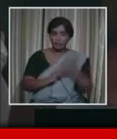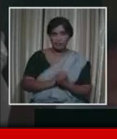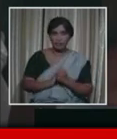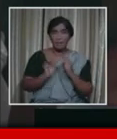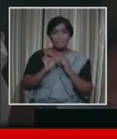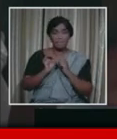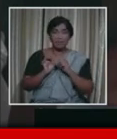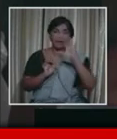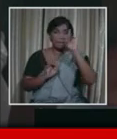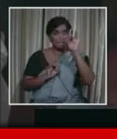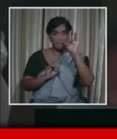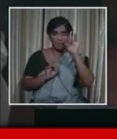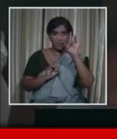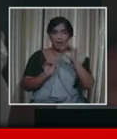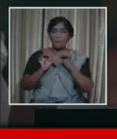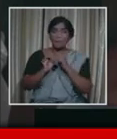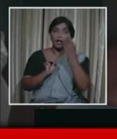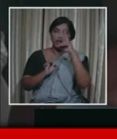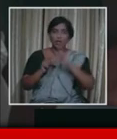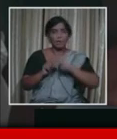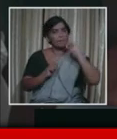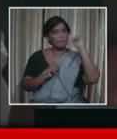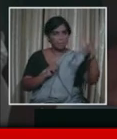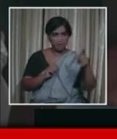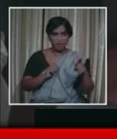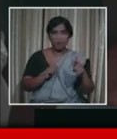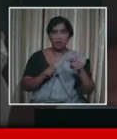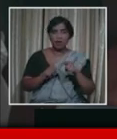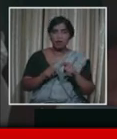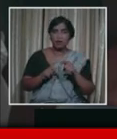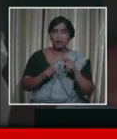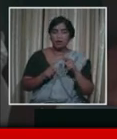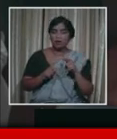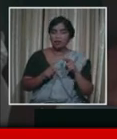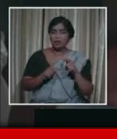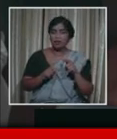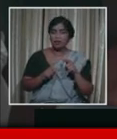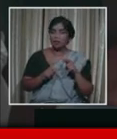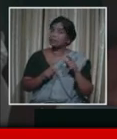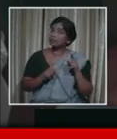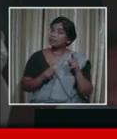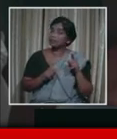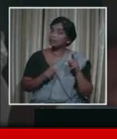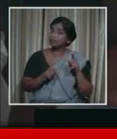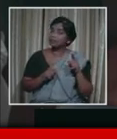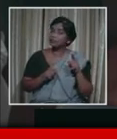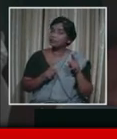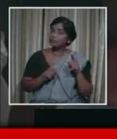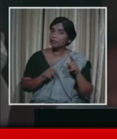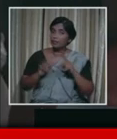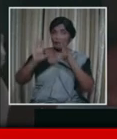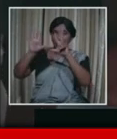බිලියන 15ක්. බිලියන 12ක් ගෙව්වා. අටට තියෙන බැංක රිසර්ව් ටික හතට අඩු